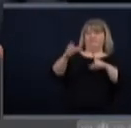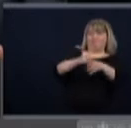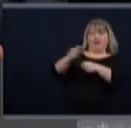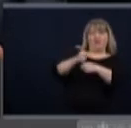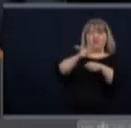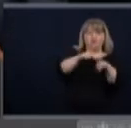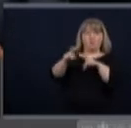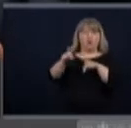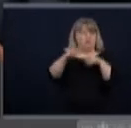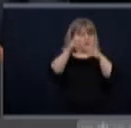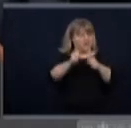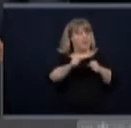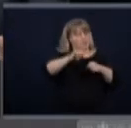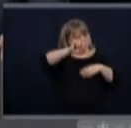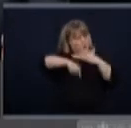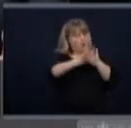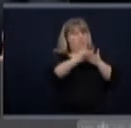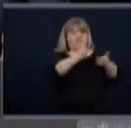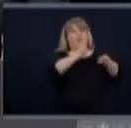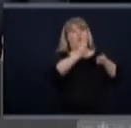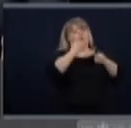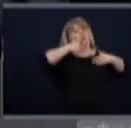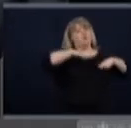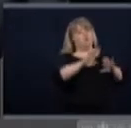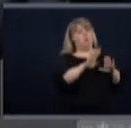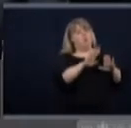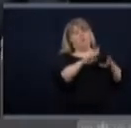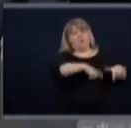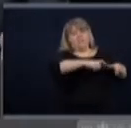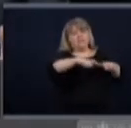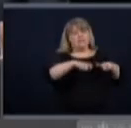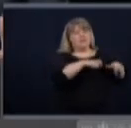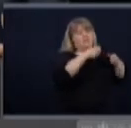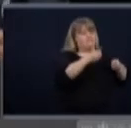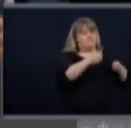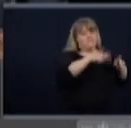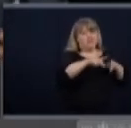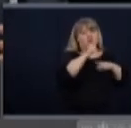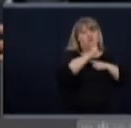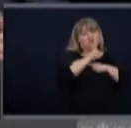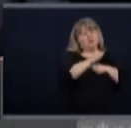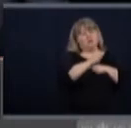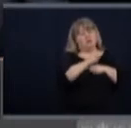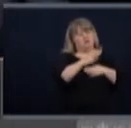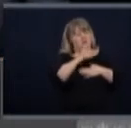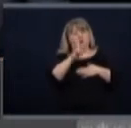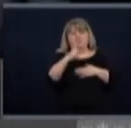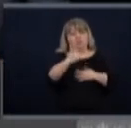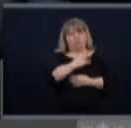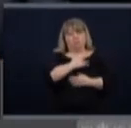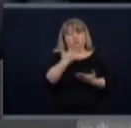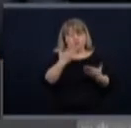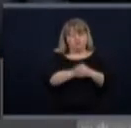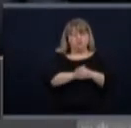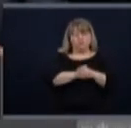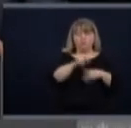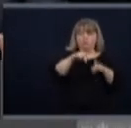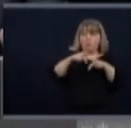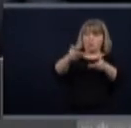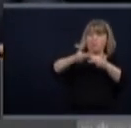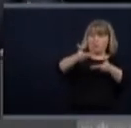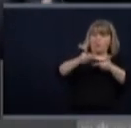le contrôle dans nos résidences pour aînés. Donc, ça me touche beaucoup, toutes les personnes